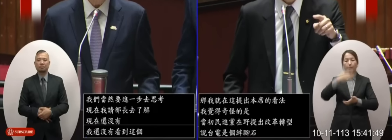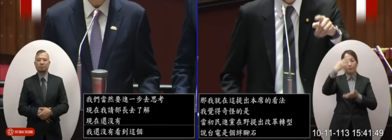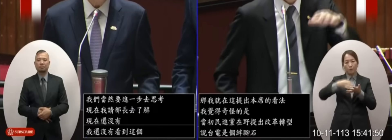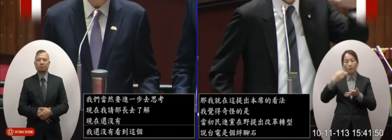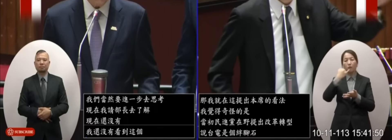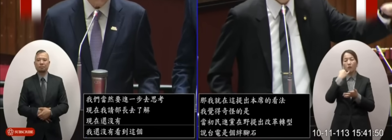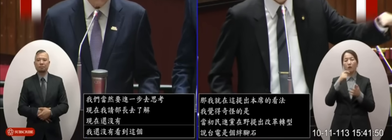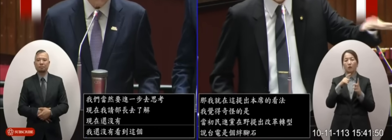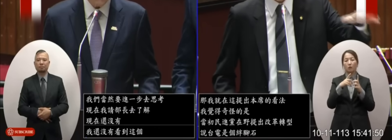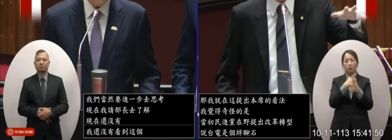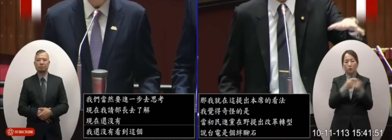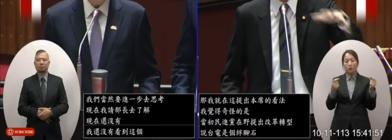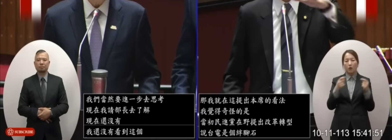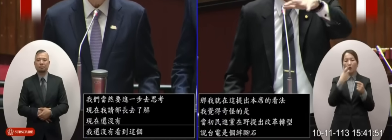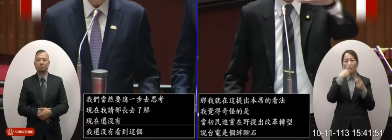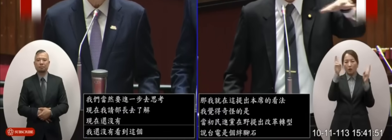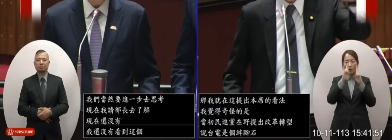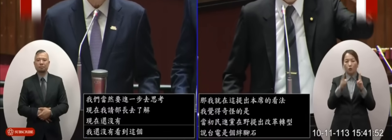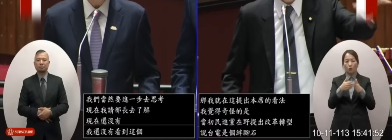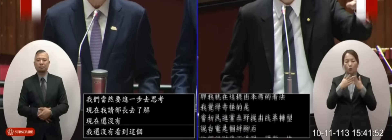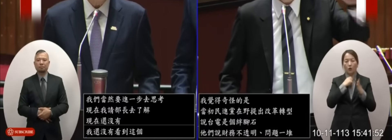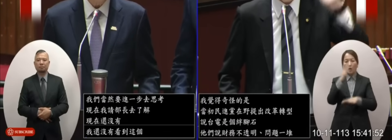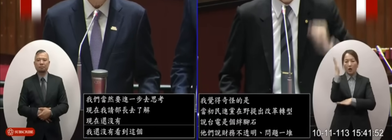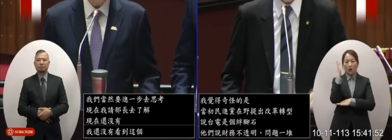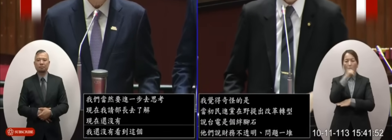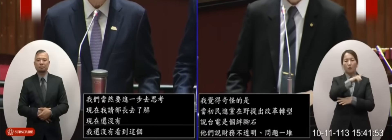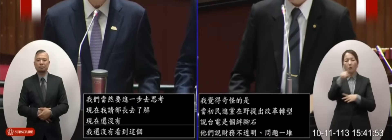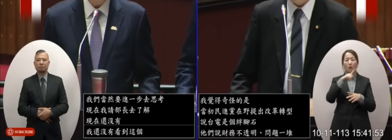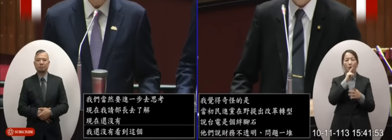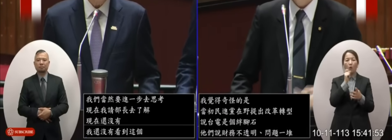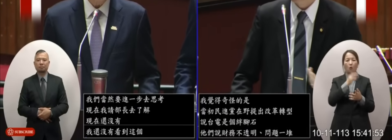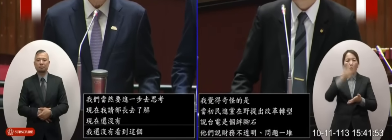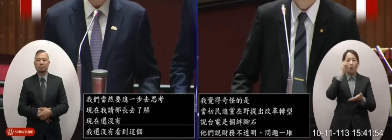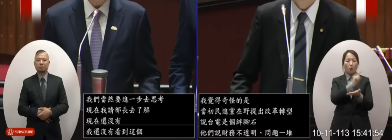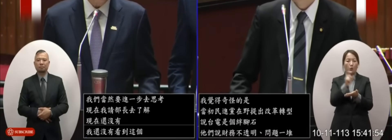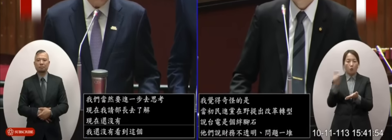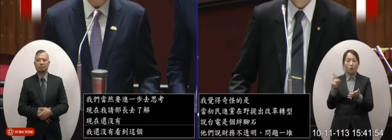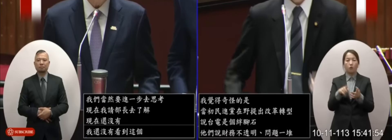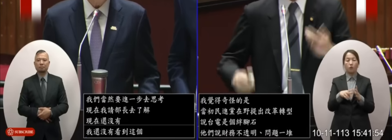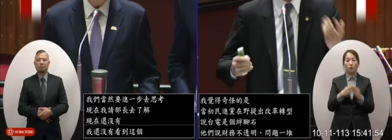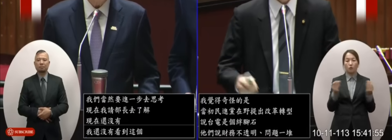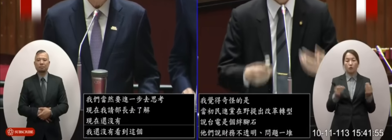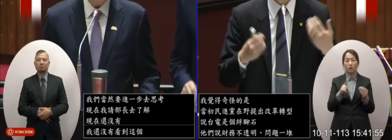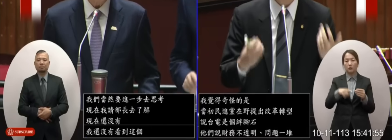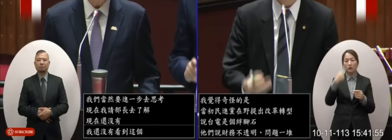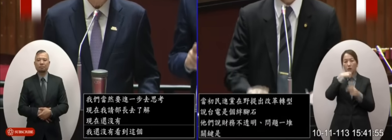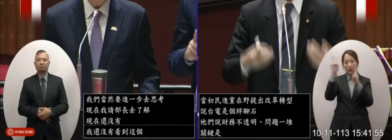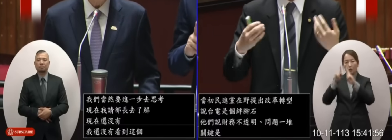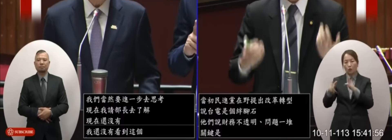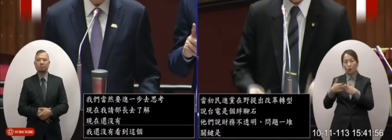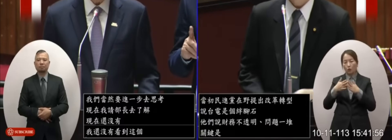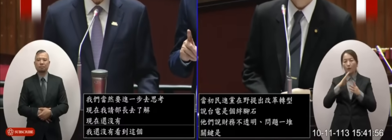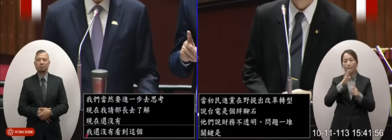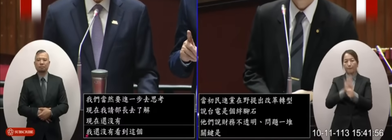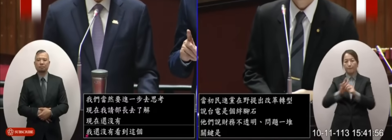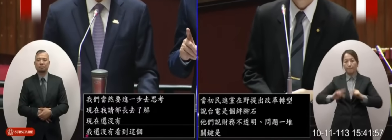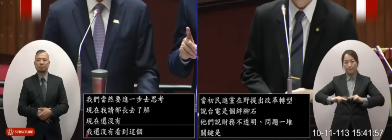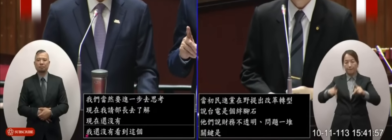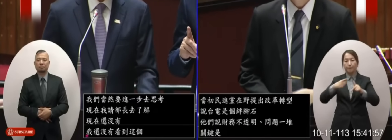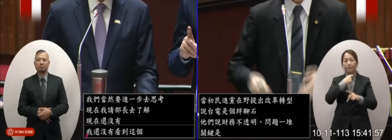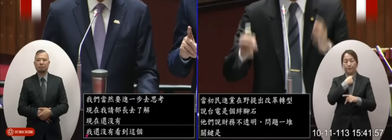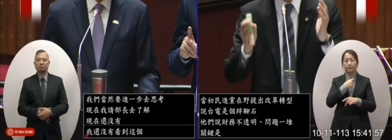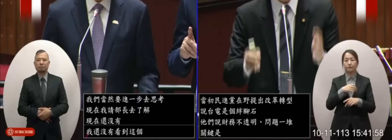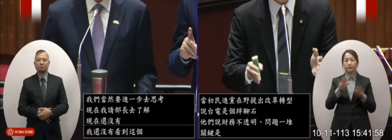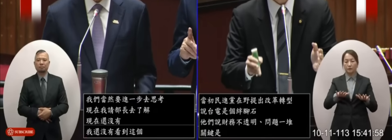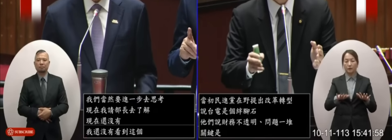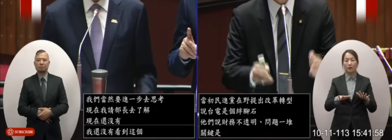避免啊所有的绿电必须要透过政府用高价趸购的方式来处理，对不对？所以台电才必须要整理，必须要重整，对不